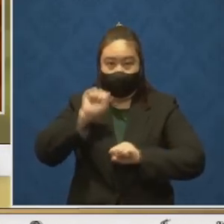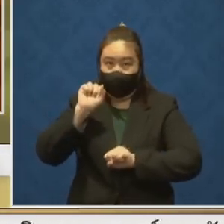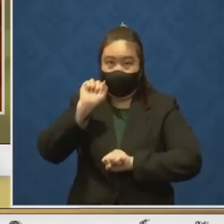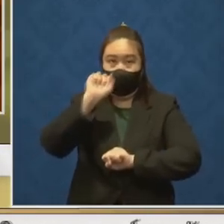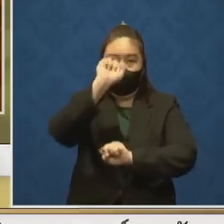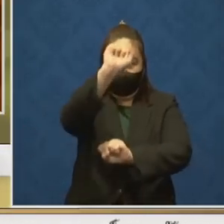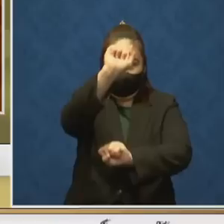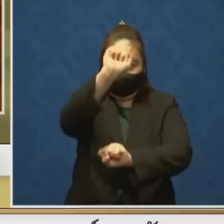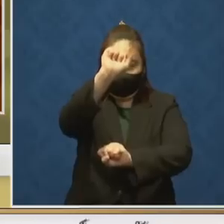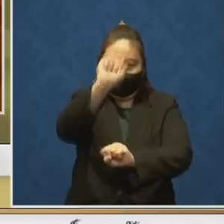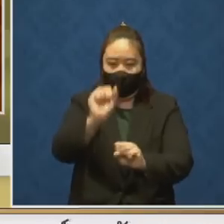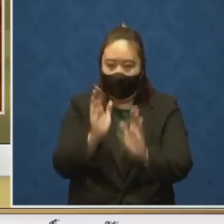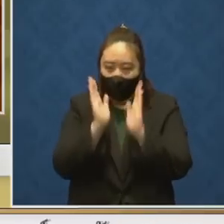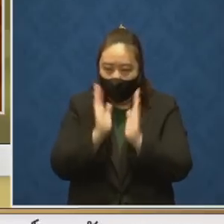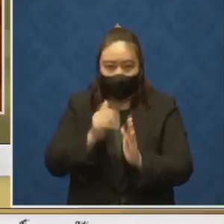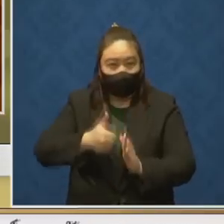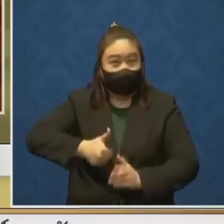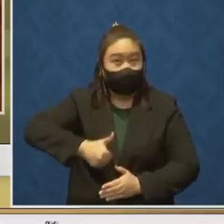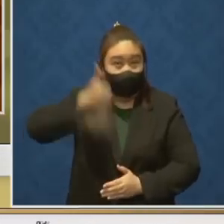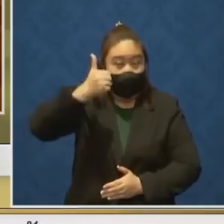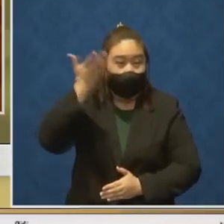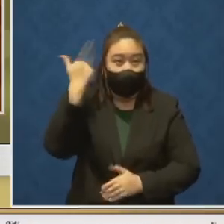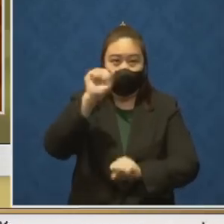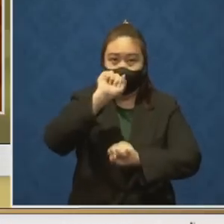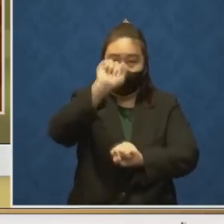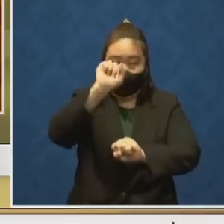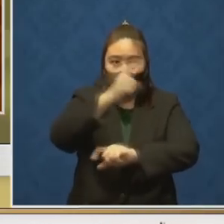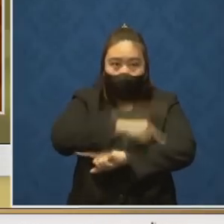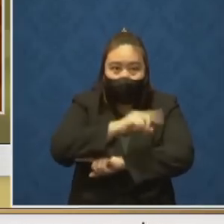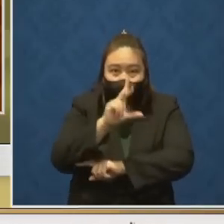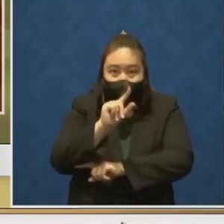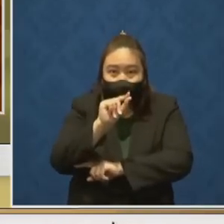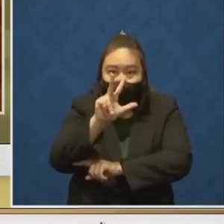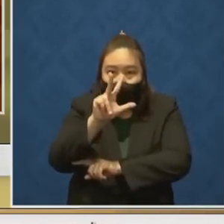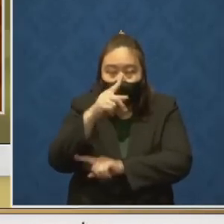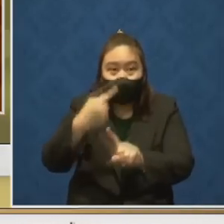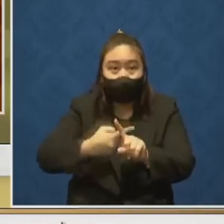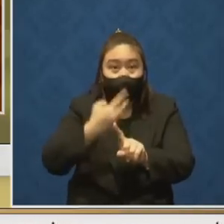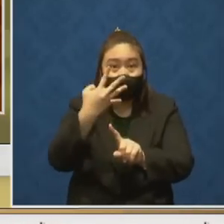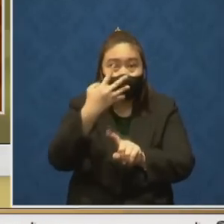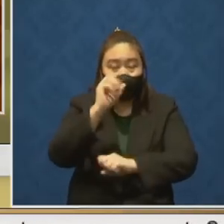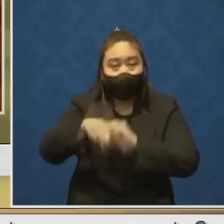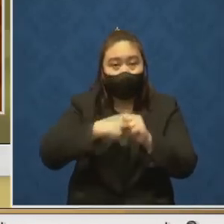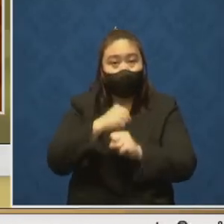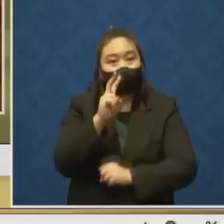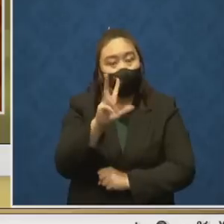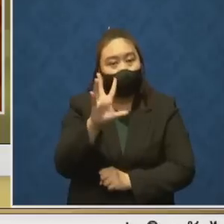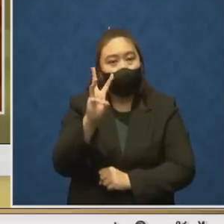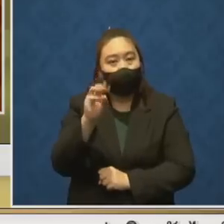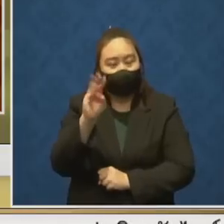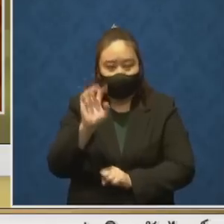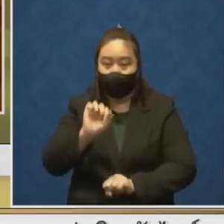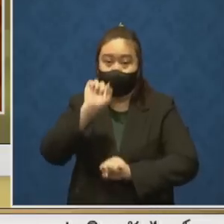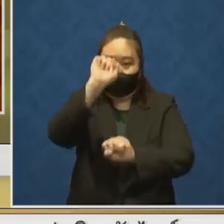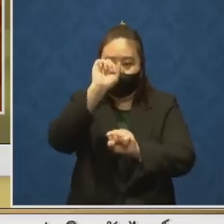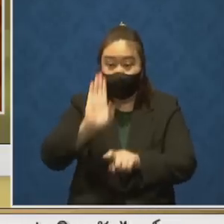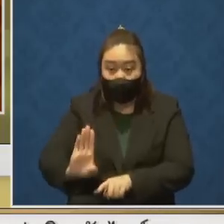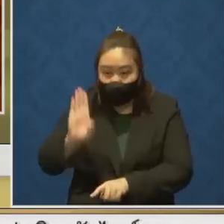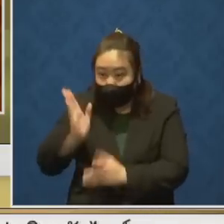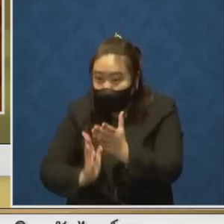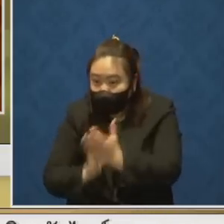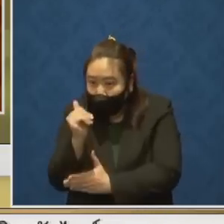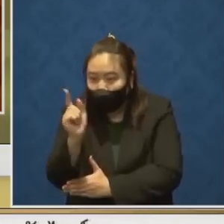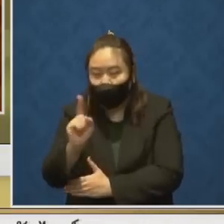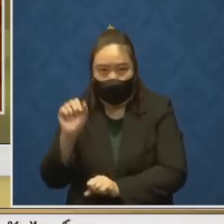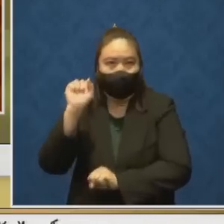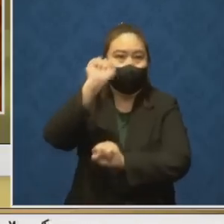การเสนอราคา ไปเมอวันที่ 23 Mesa 2564ย้ำนะคะ ท่พระท